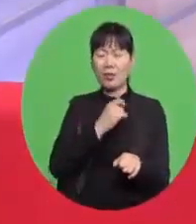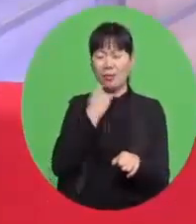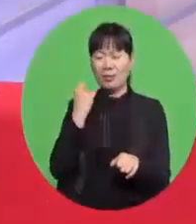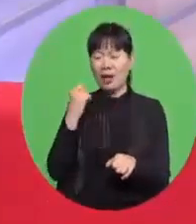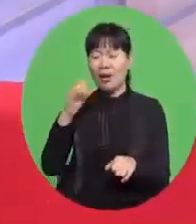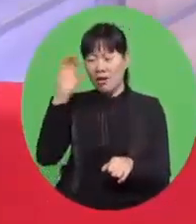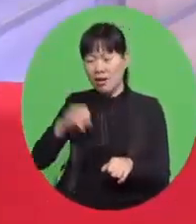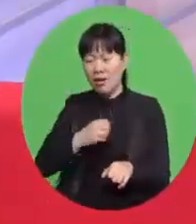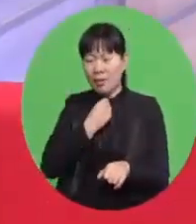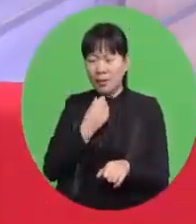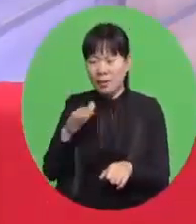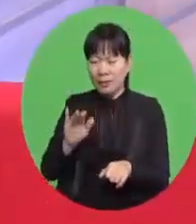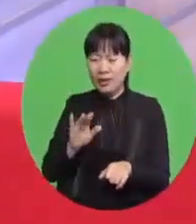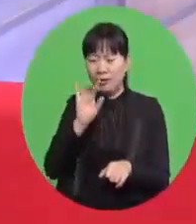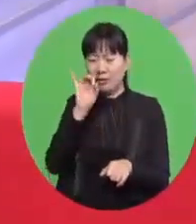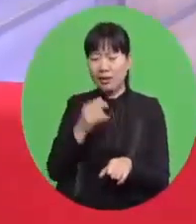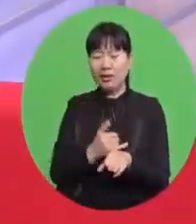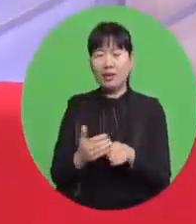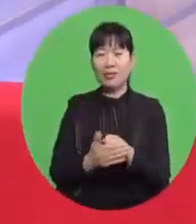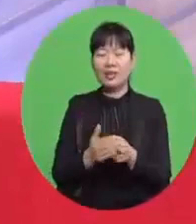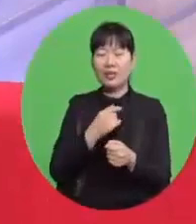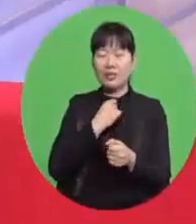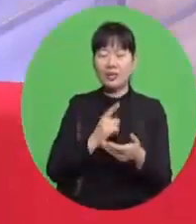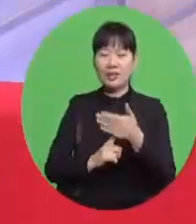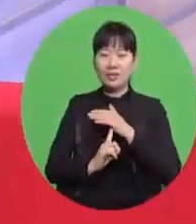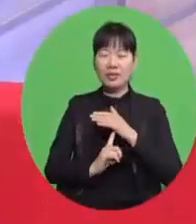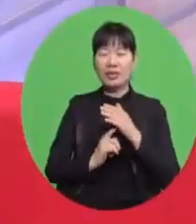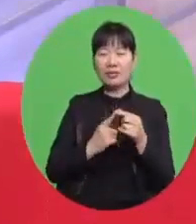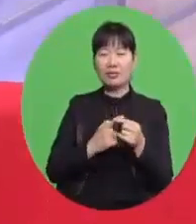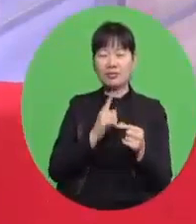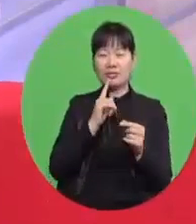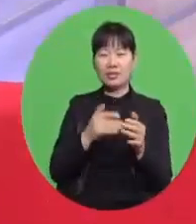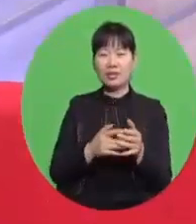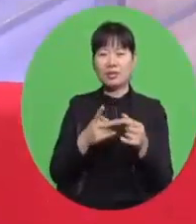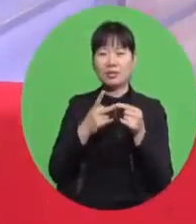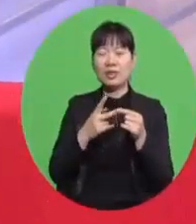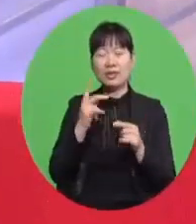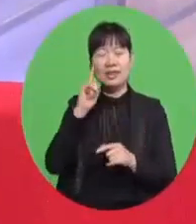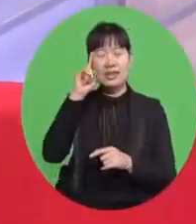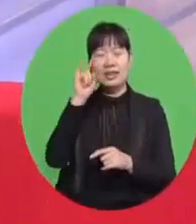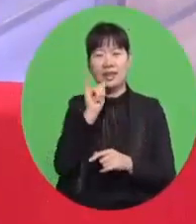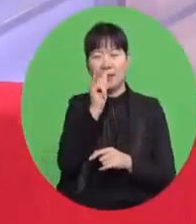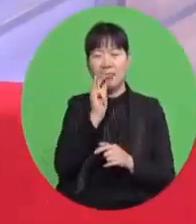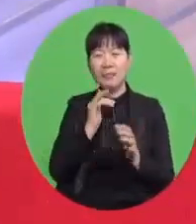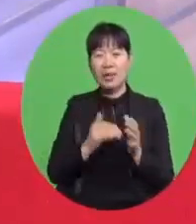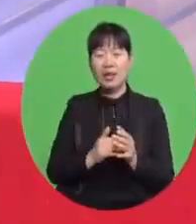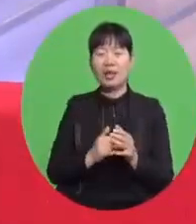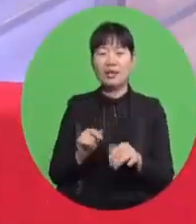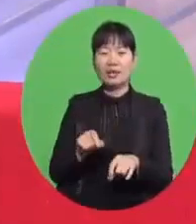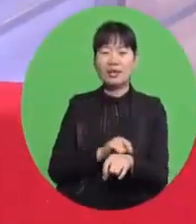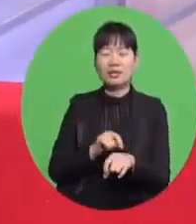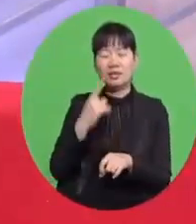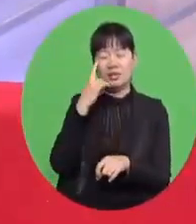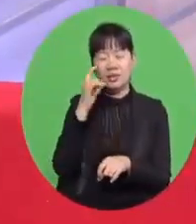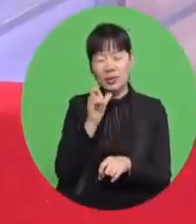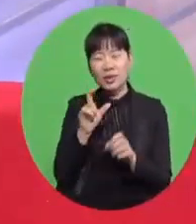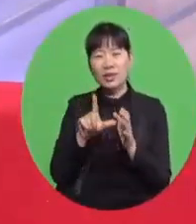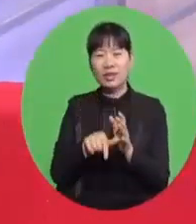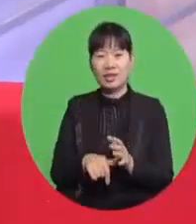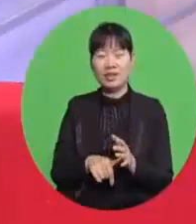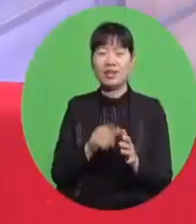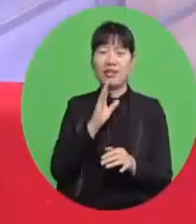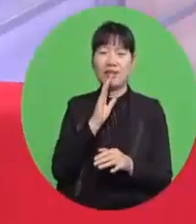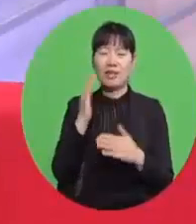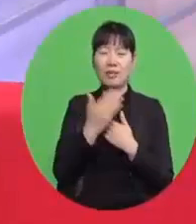하는 건데 그게 안 돼서 그러는 거예요. 그래서 욕구 좌절이 가장 대표적인 거고요. 두 번째는 스트레스인데요. 아이들이 특히 졸릴 때,